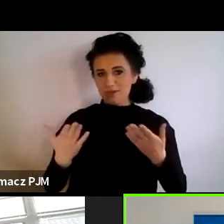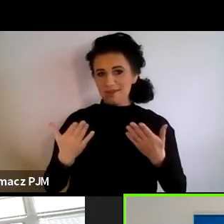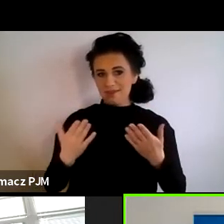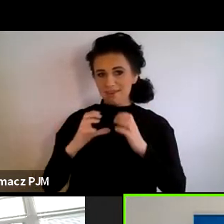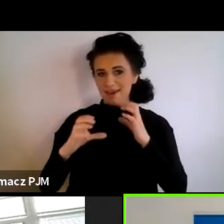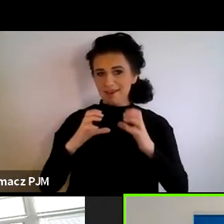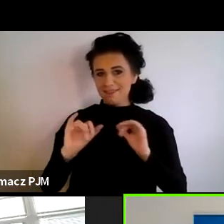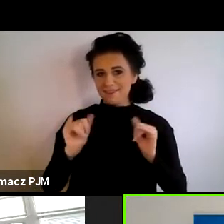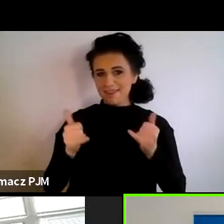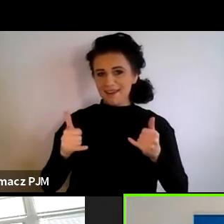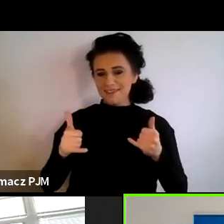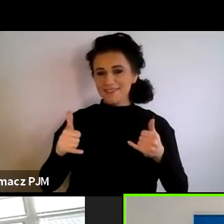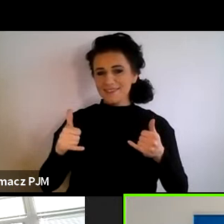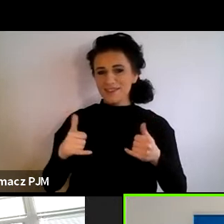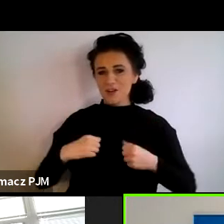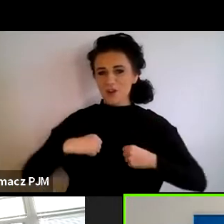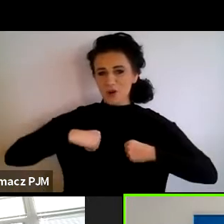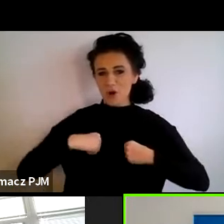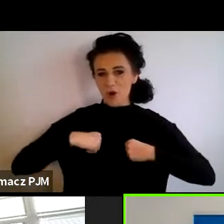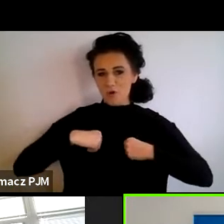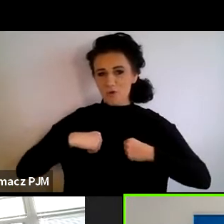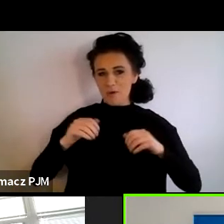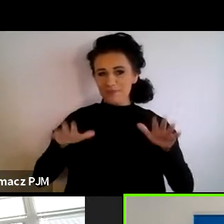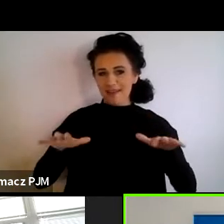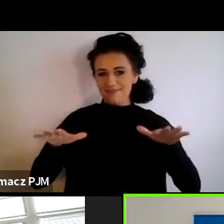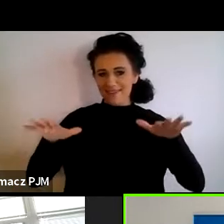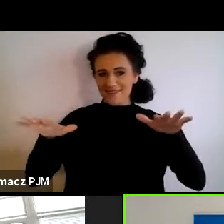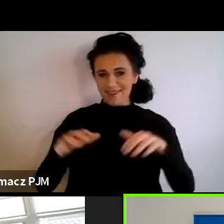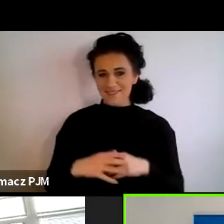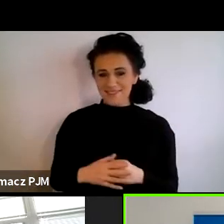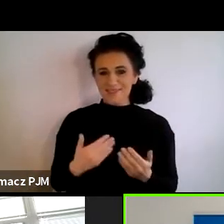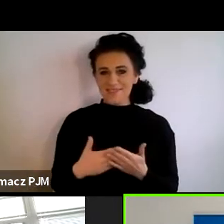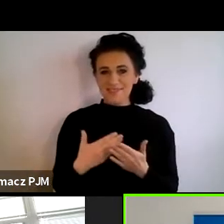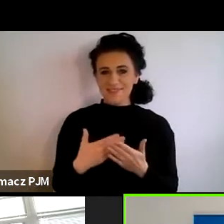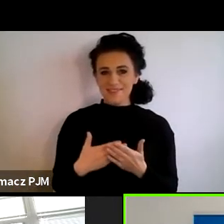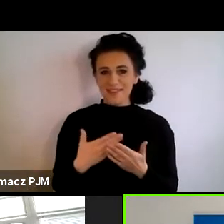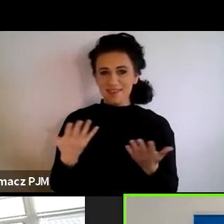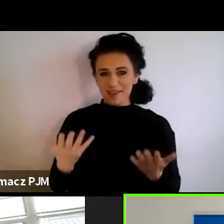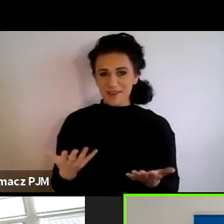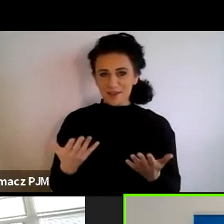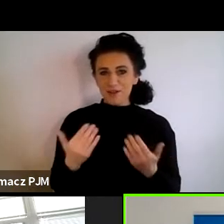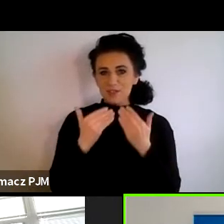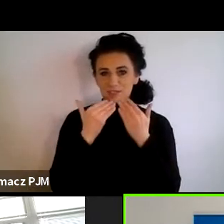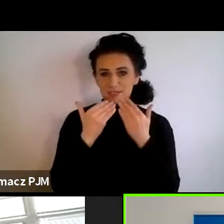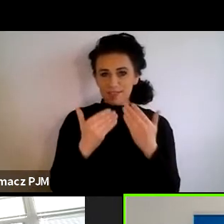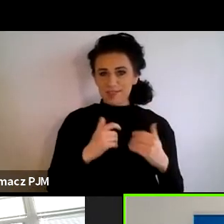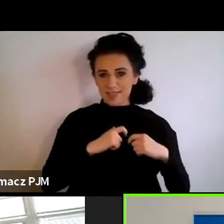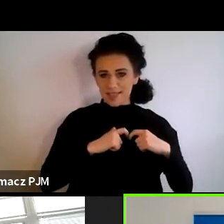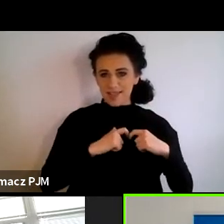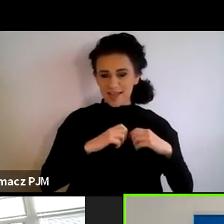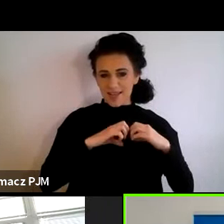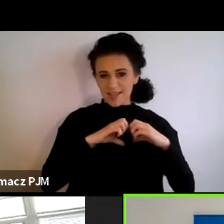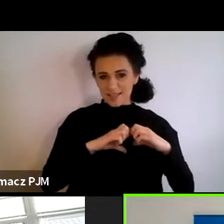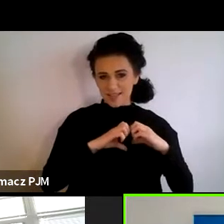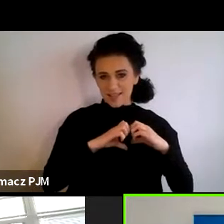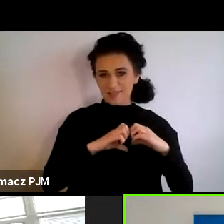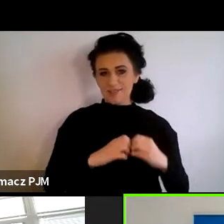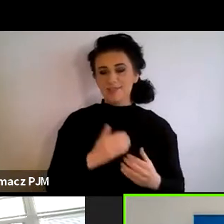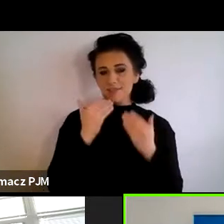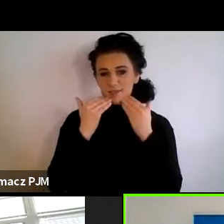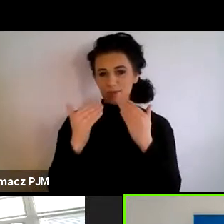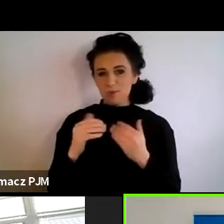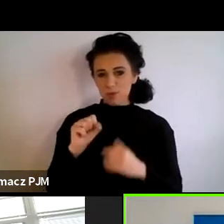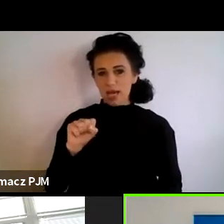przez gołębie latające w różne części kraju. Więc bardzo serdecznie dziękuję, Arielu, dziękuję